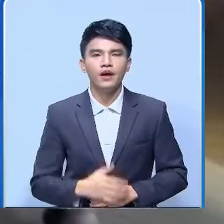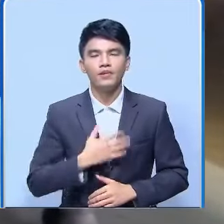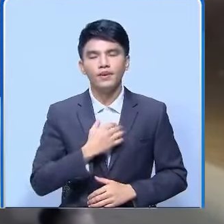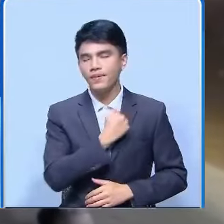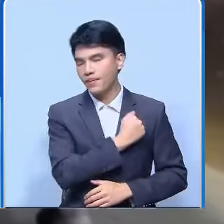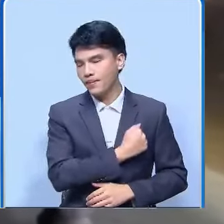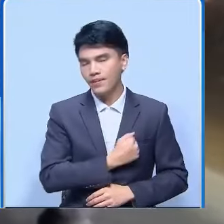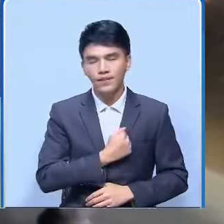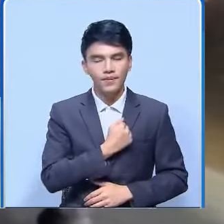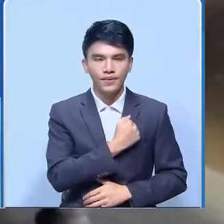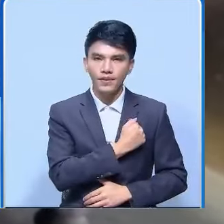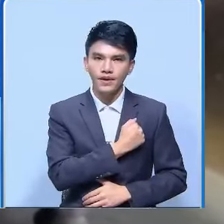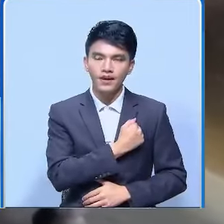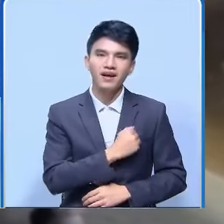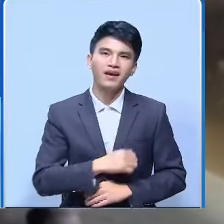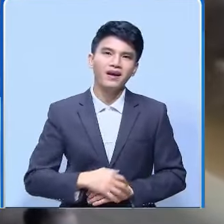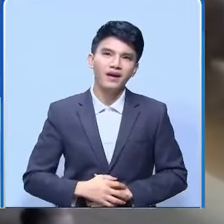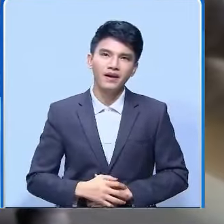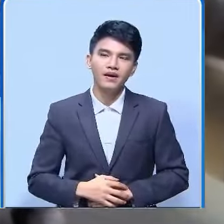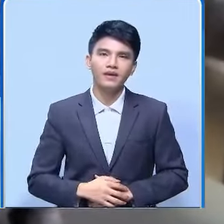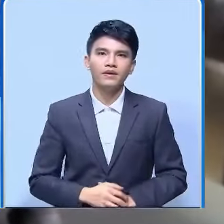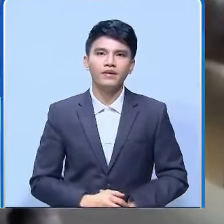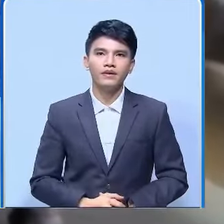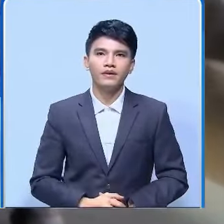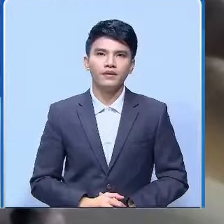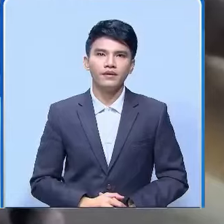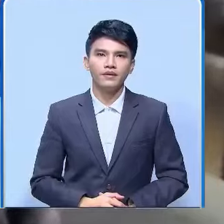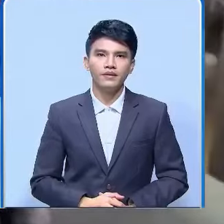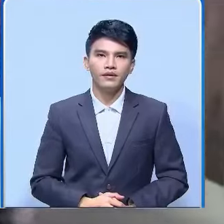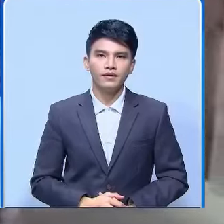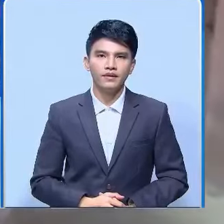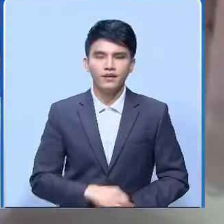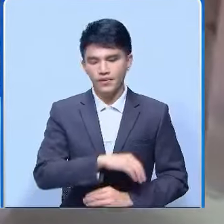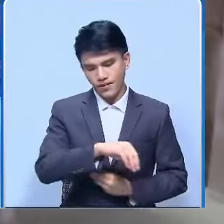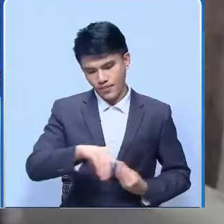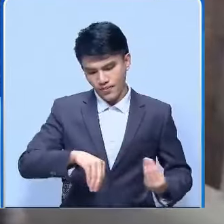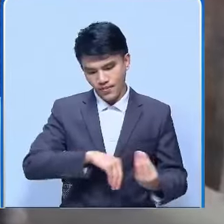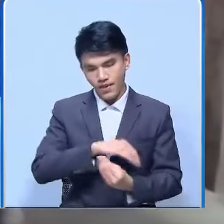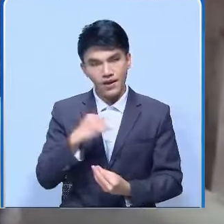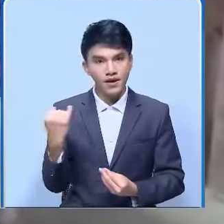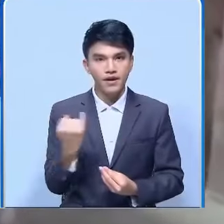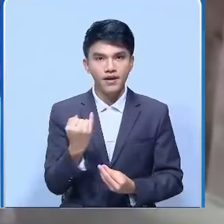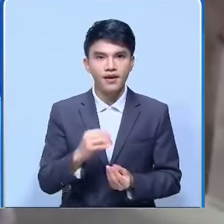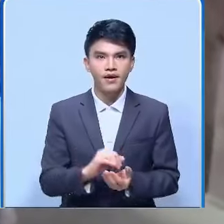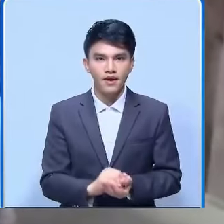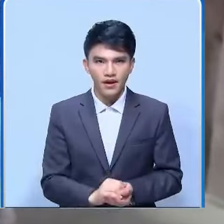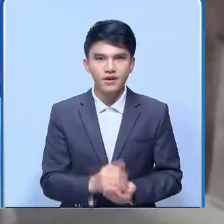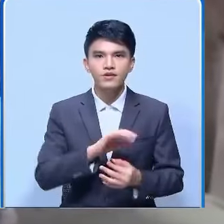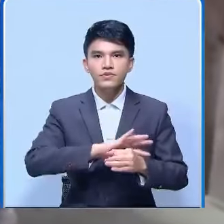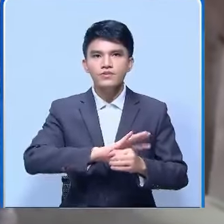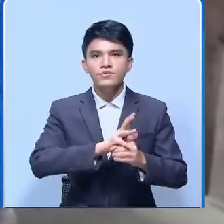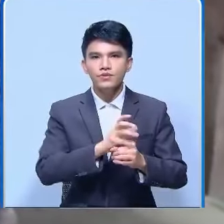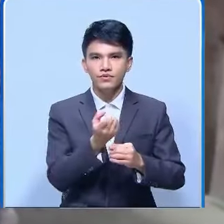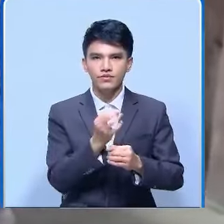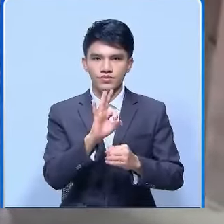ยครับเจ้าถีมาที่ยังเร็วทั้งเศรษฐกิจก็ไม่ค่อยดี พบกับวันนี้แล้วนะ โควิดมา